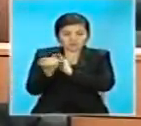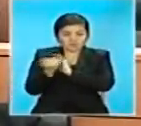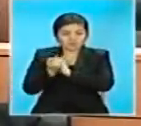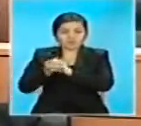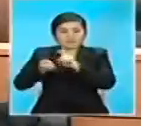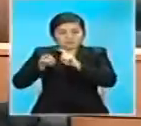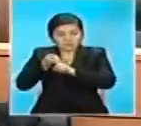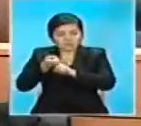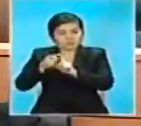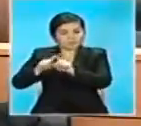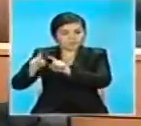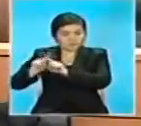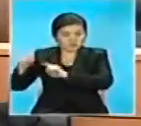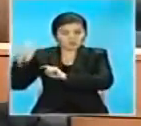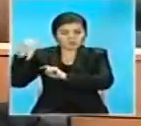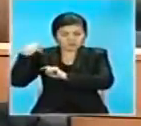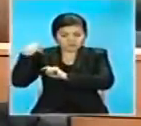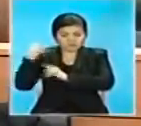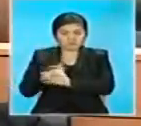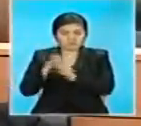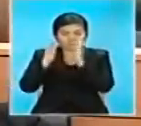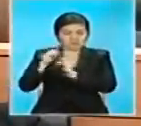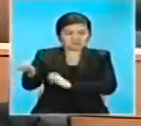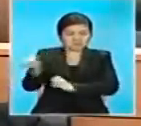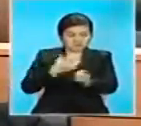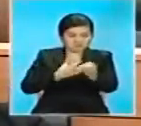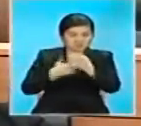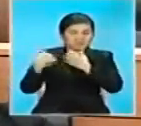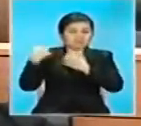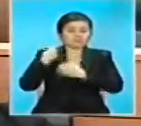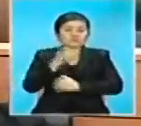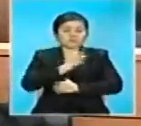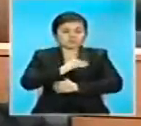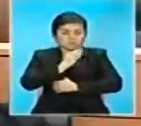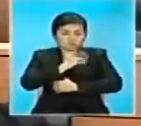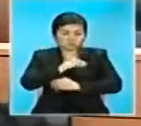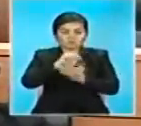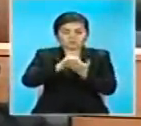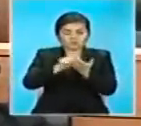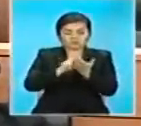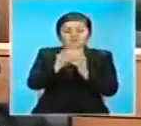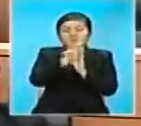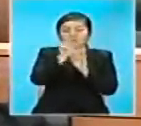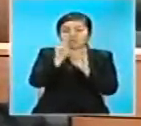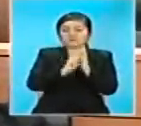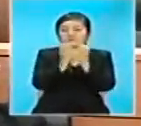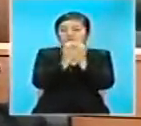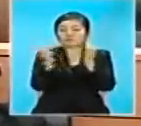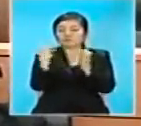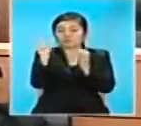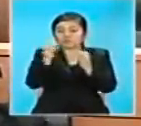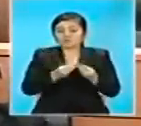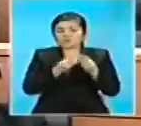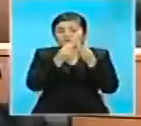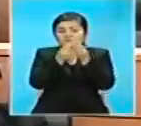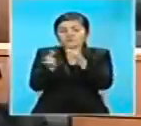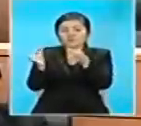านก็บอกว่ากลัวว่าจะร่างกฎหมายรับนูนขึ้นมาเพื่อบุคคลคนเ